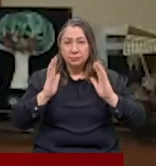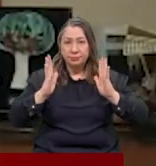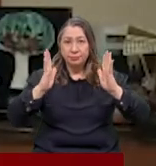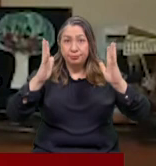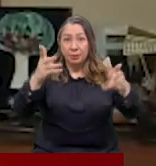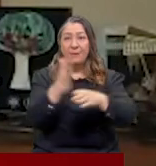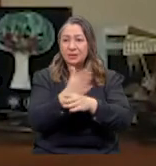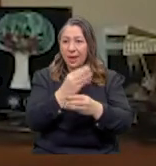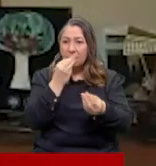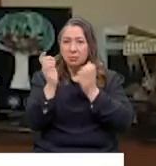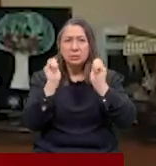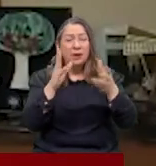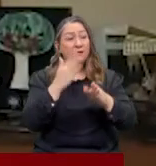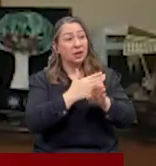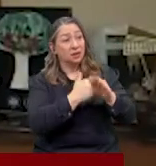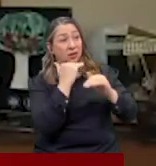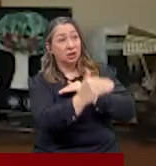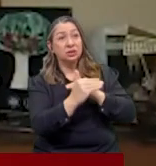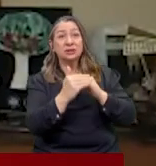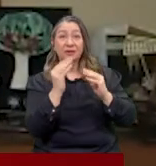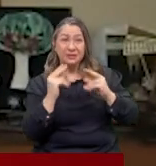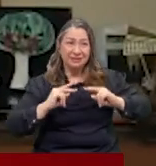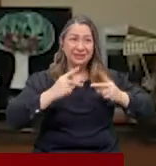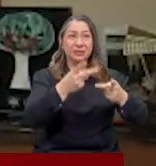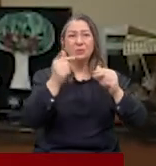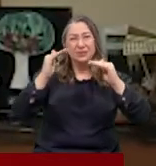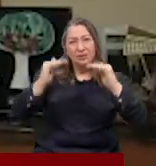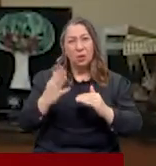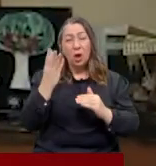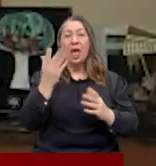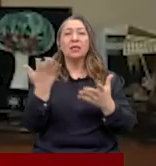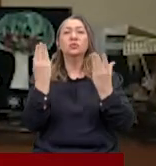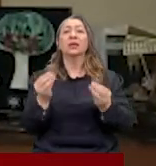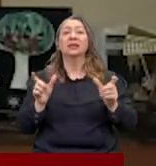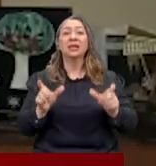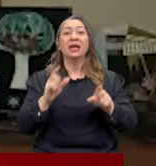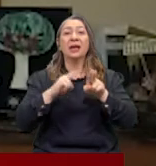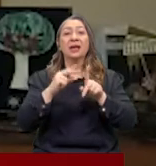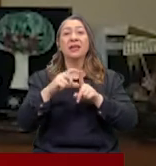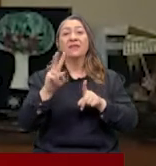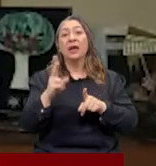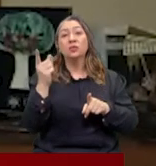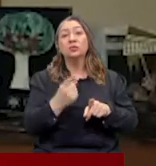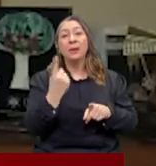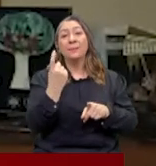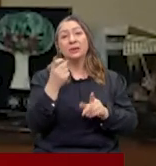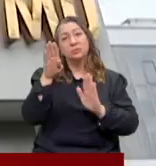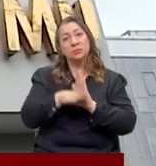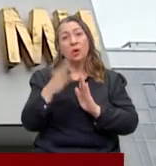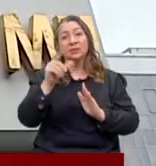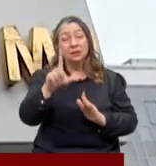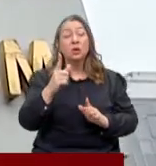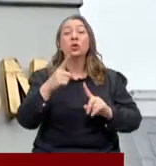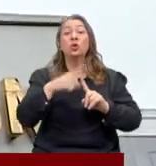artışlarının vatandaşa yansıtılmasının biraz durdurulabilmesi için en güzel tedbir de KDV oranları %1'e indirilmeli.